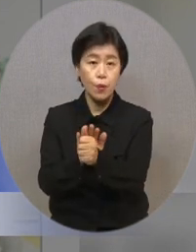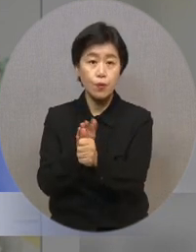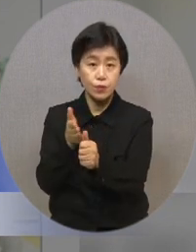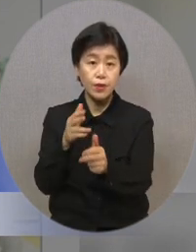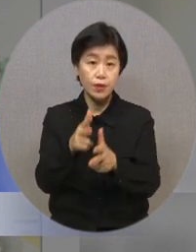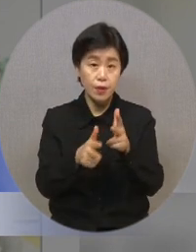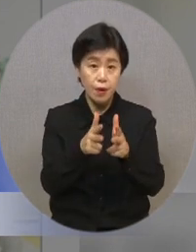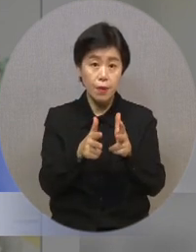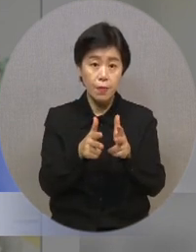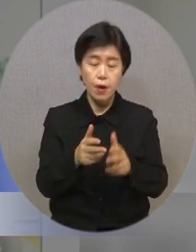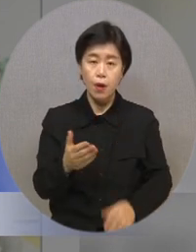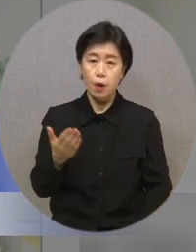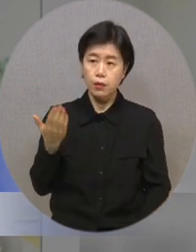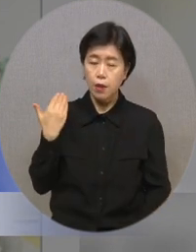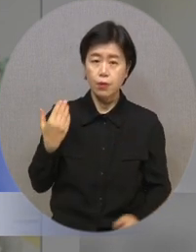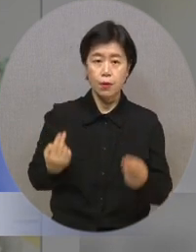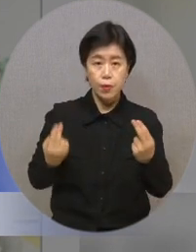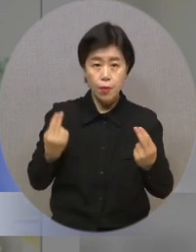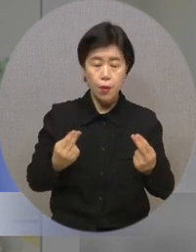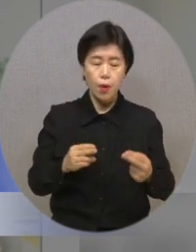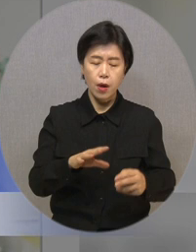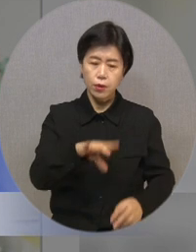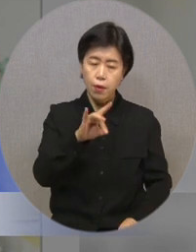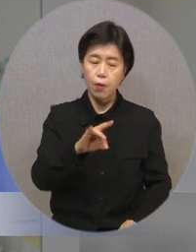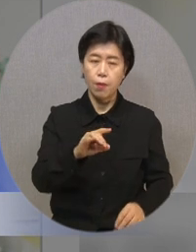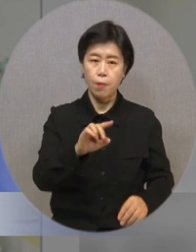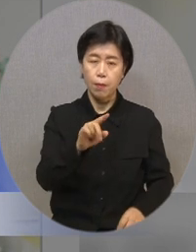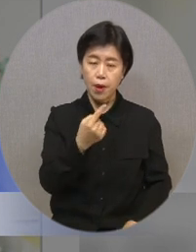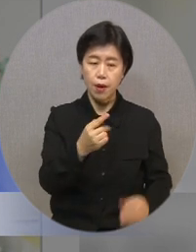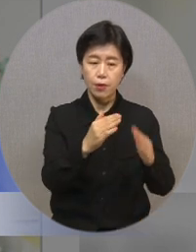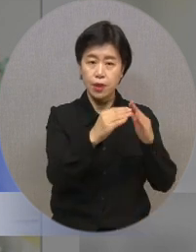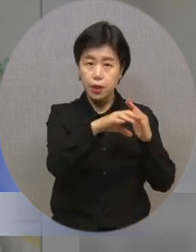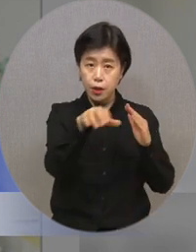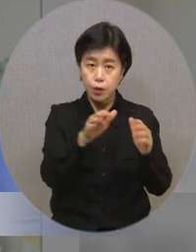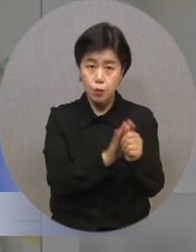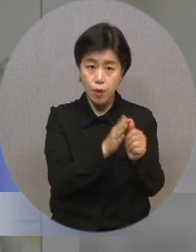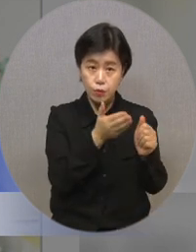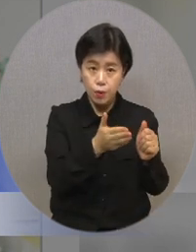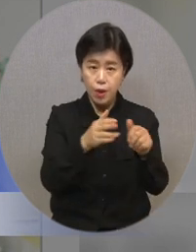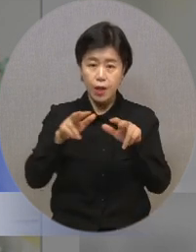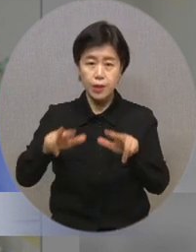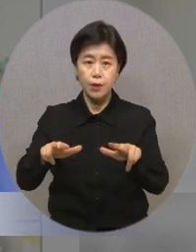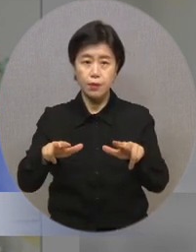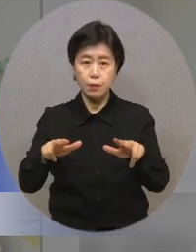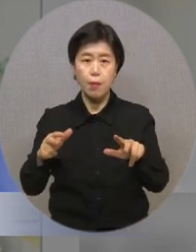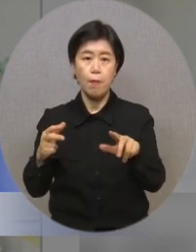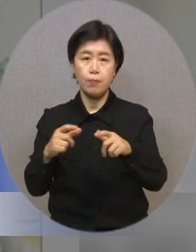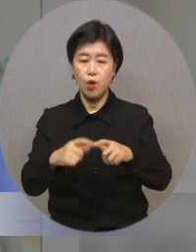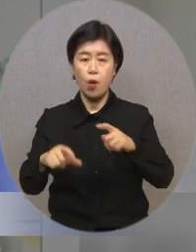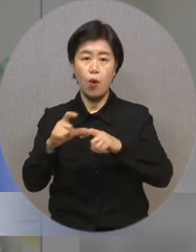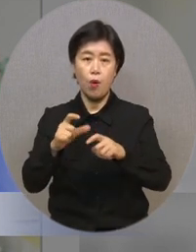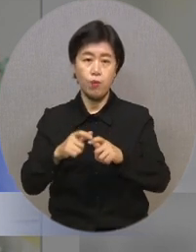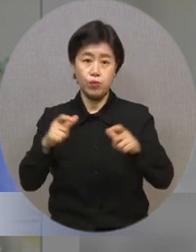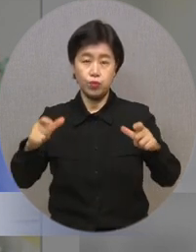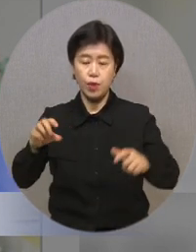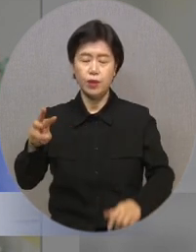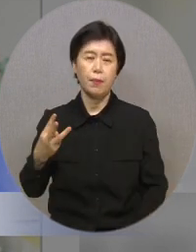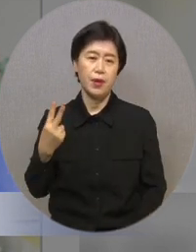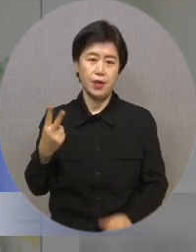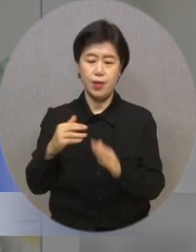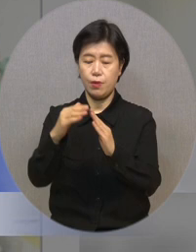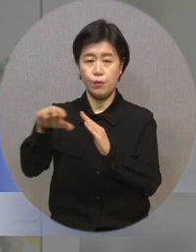지난 2021년 가구에서 지난해 302 각으로 대폭 확대됐는데요 어 지원 대상은